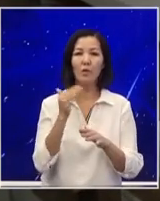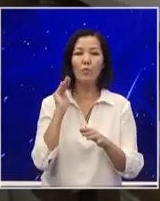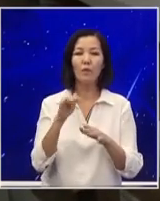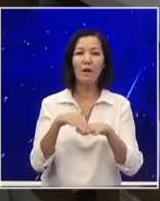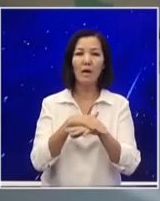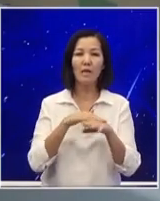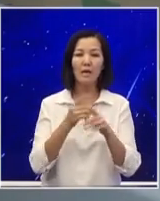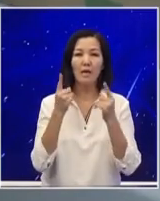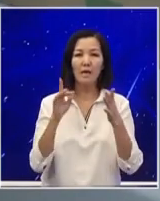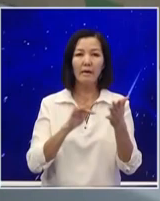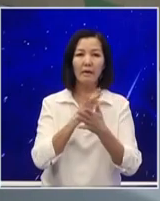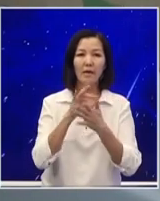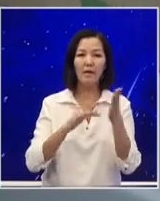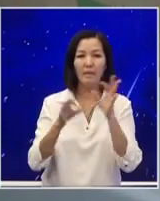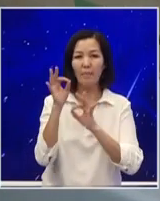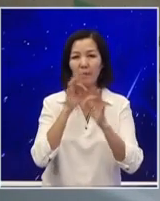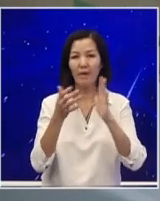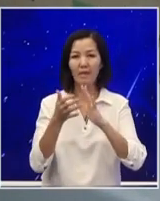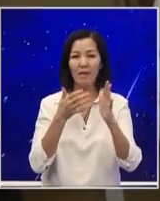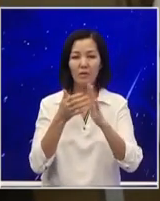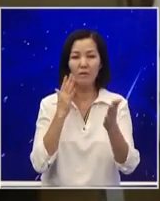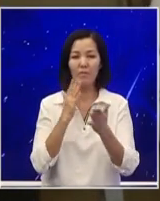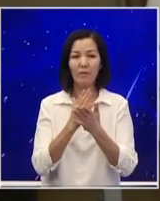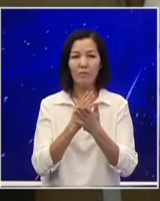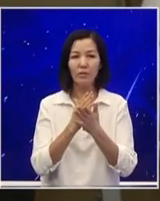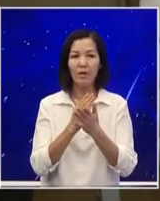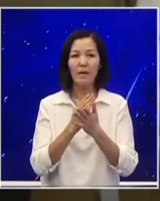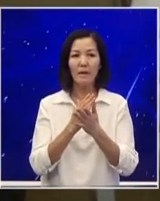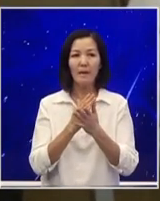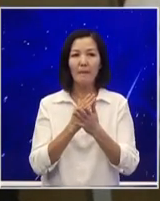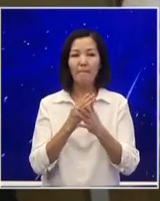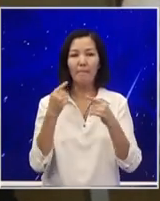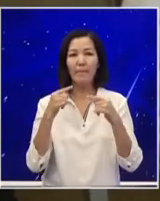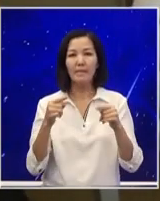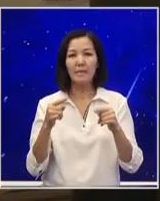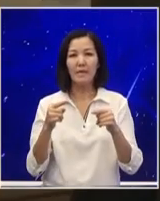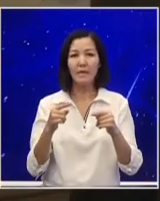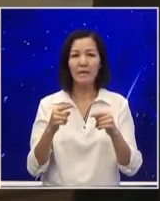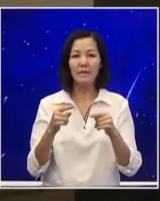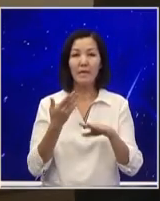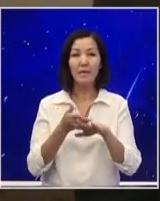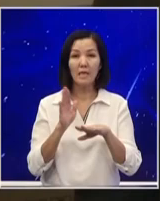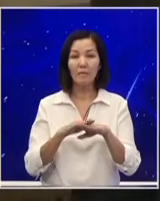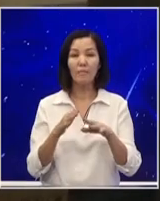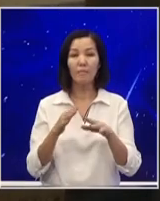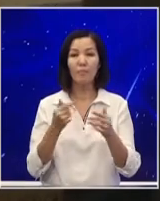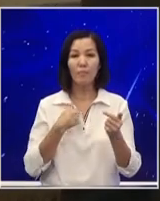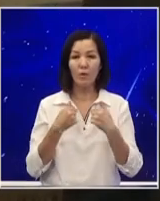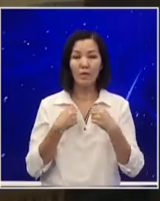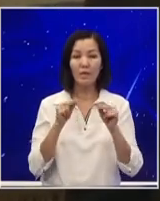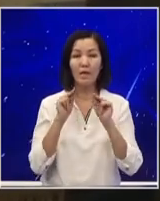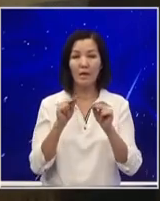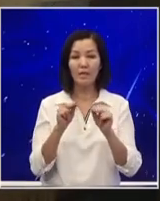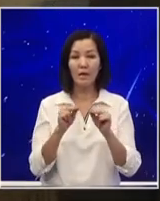тұрғыны бар ірі қалада препараттарға тапшылық туындаса, онда өзген айтпағанда елдің күйзелері анық. Бұл жолы мемлекеттен бөлінген